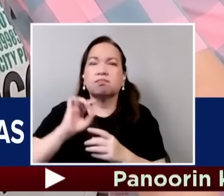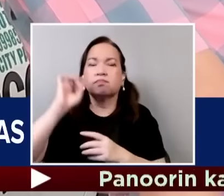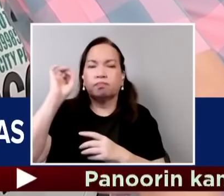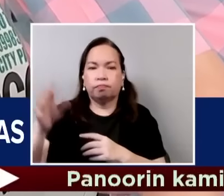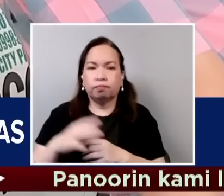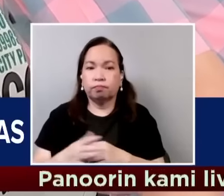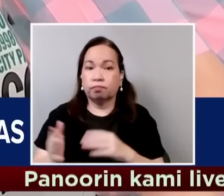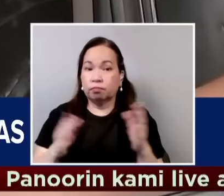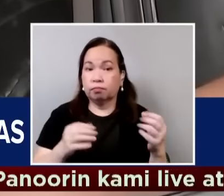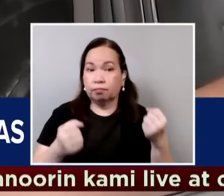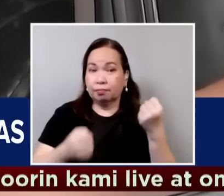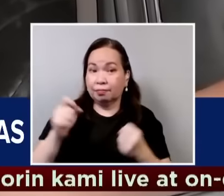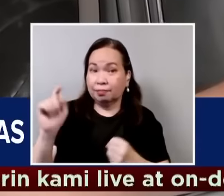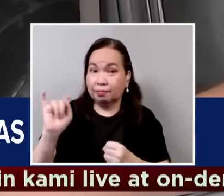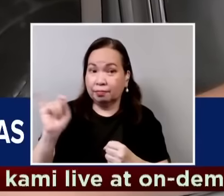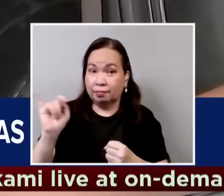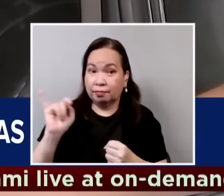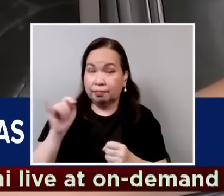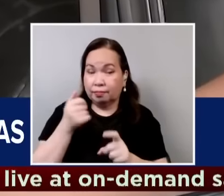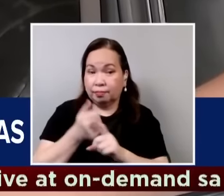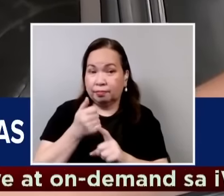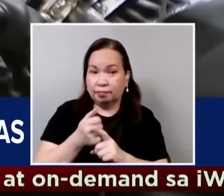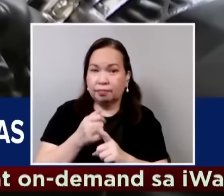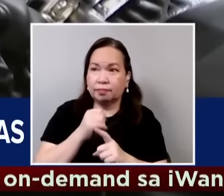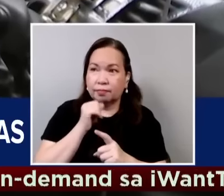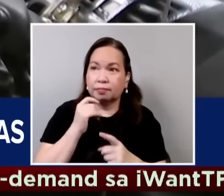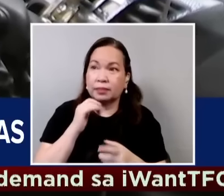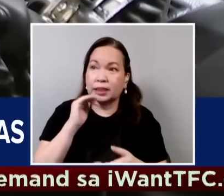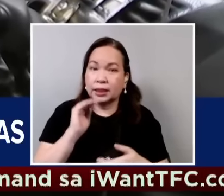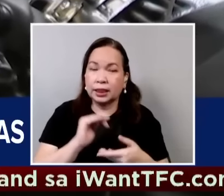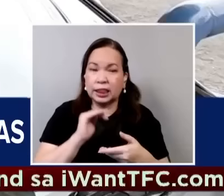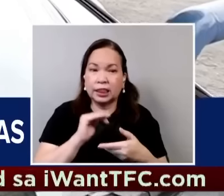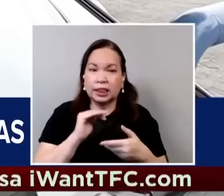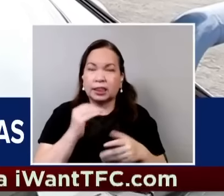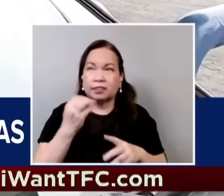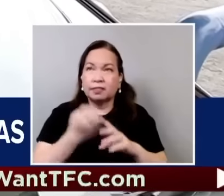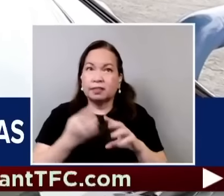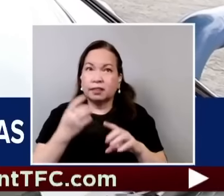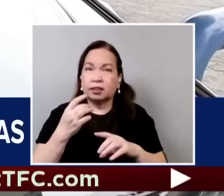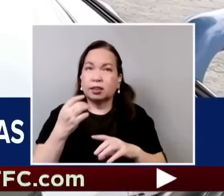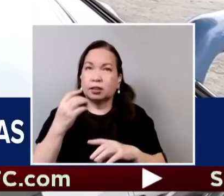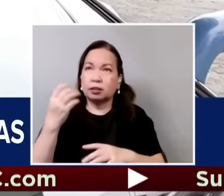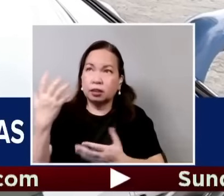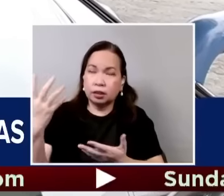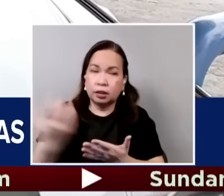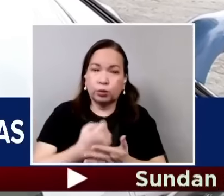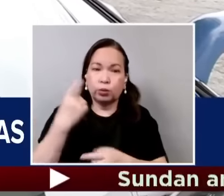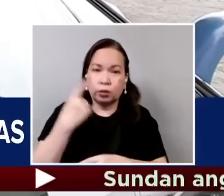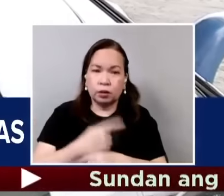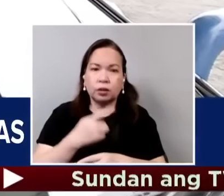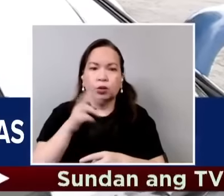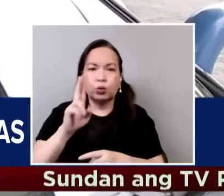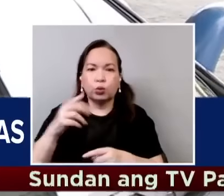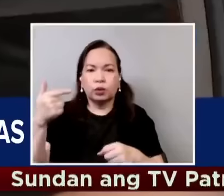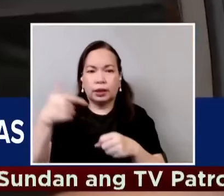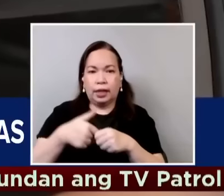taxi driver na si JR para hindi masyadong mabawasan ang arawang kita dahil gasolina ang ikinakarga sa taxi